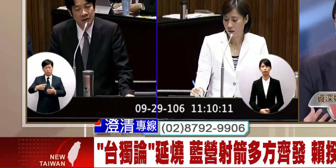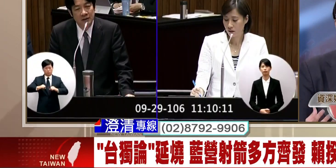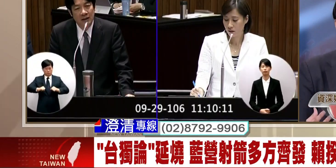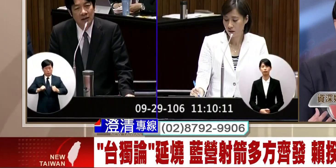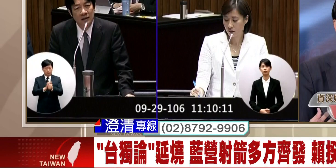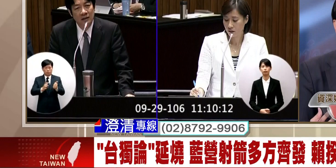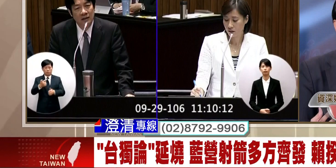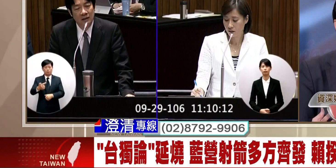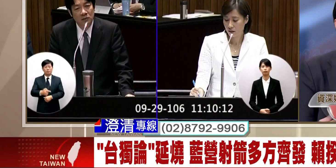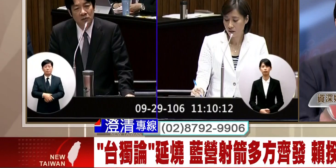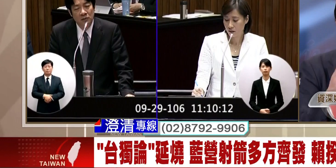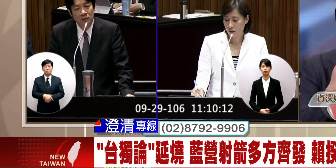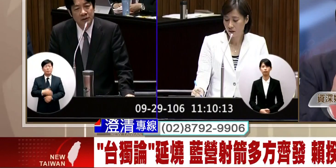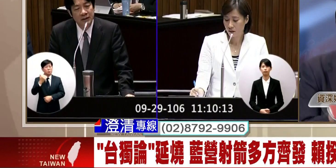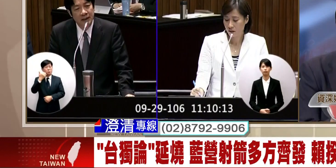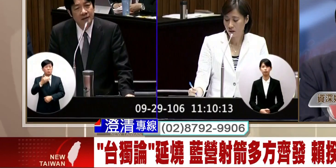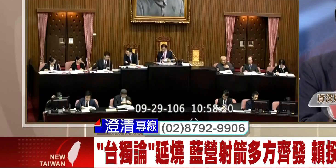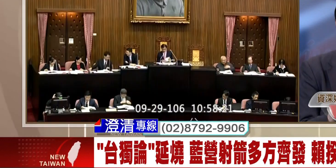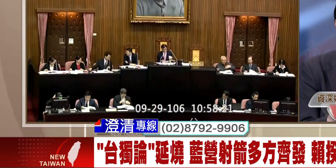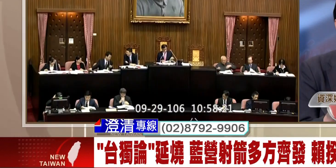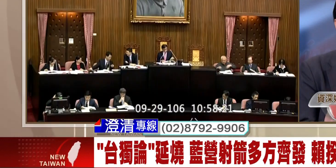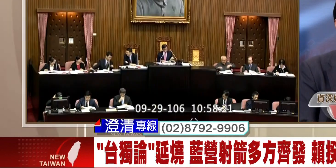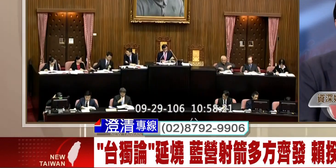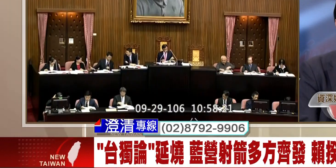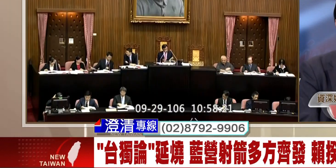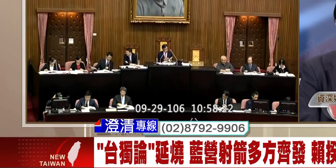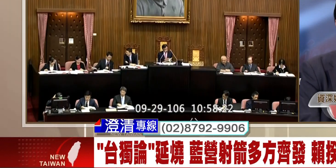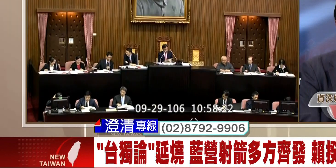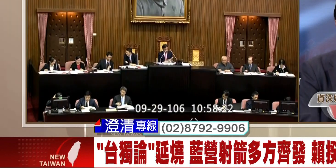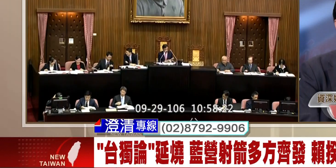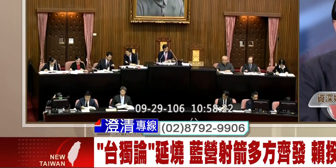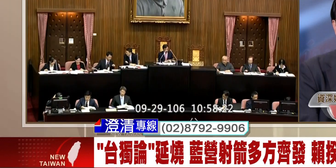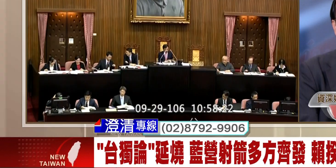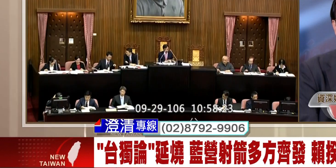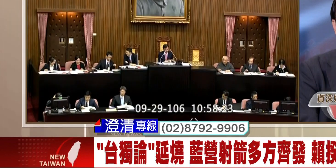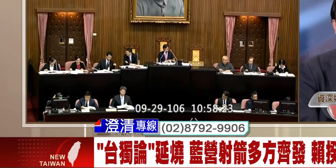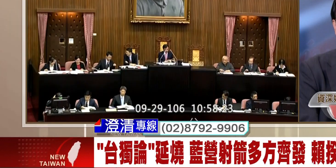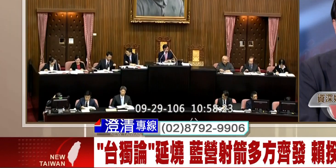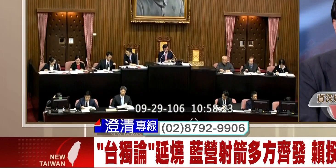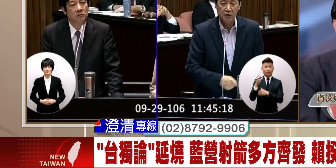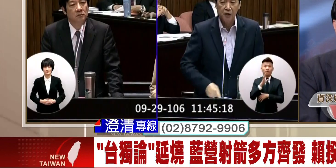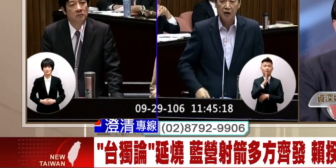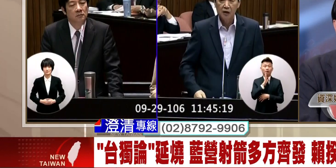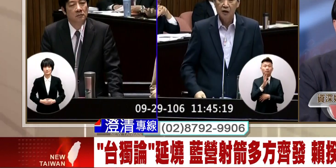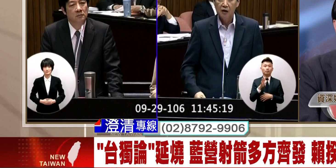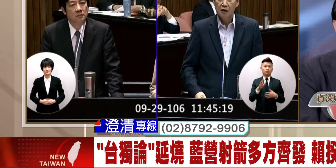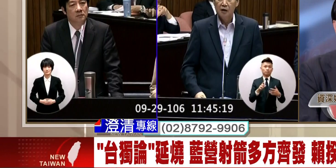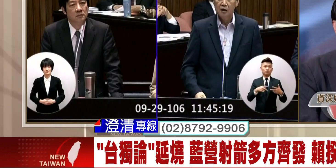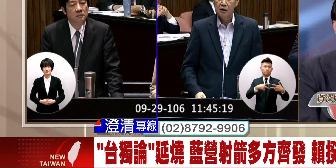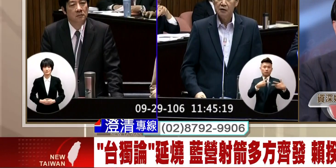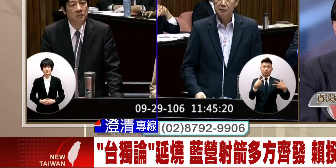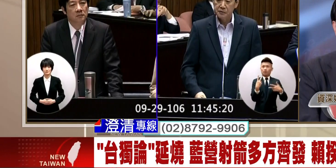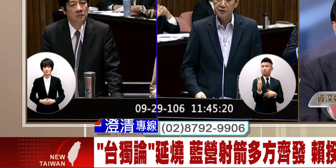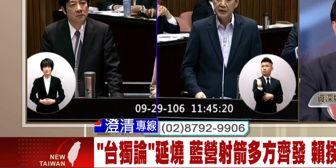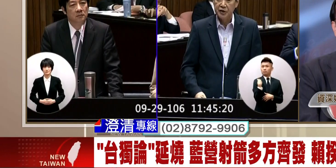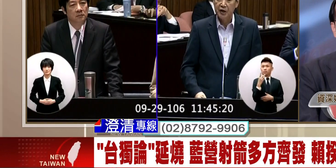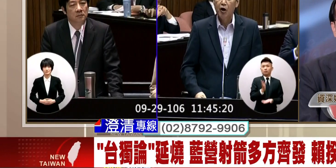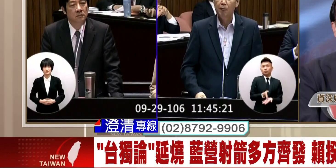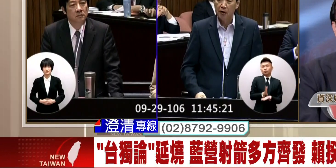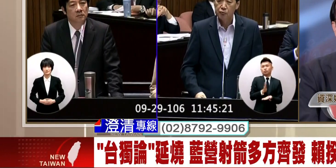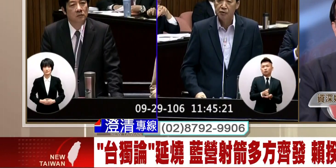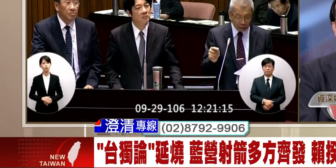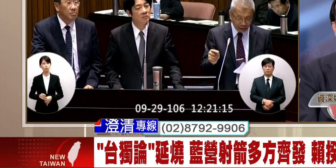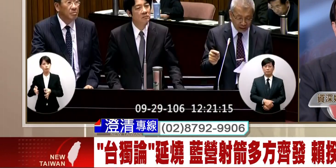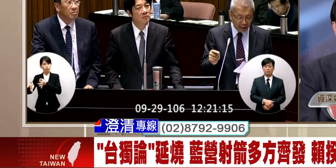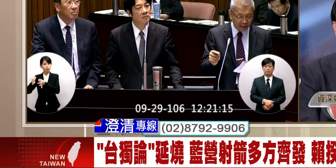么关系啊？对不对？所以呢，你要知道，在政治的场合上面里面呢，有很多人是扮演了很多种的这个角色。那么行政院的院